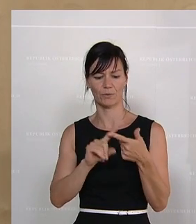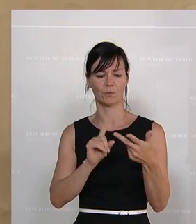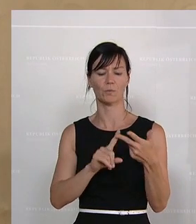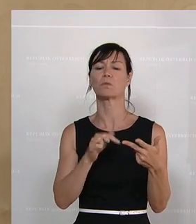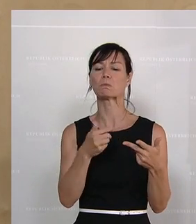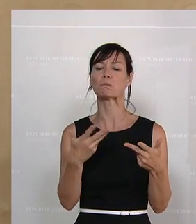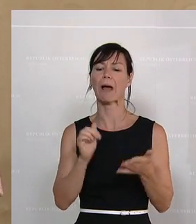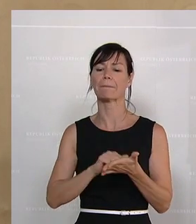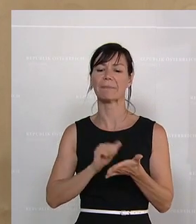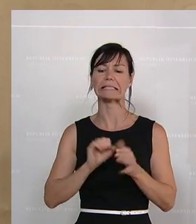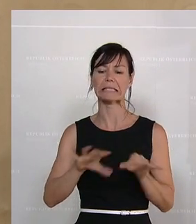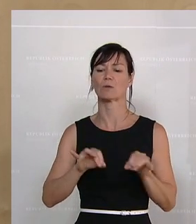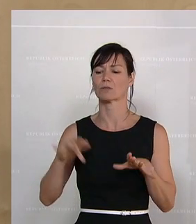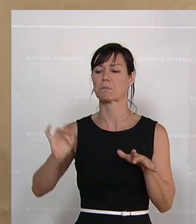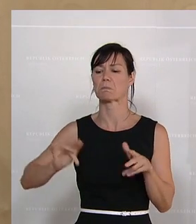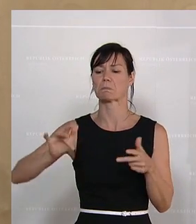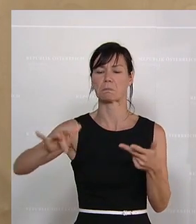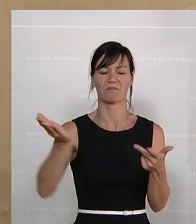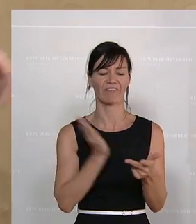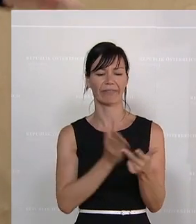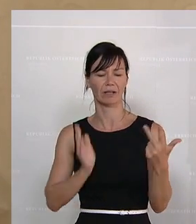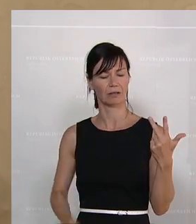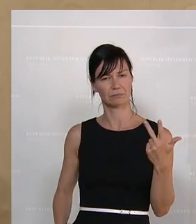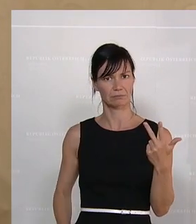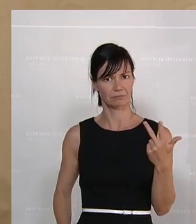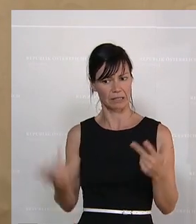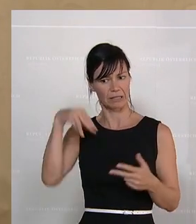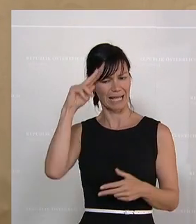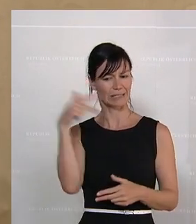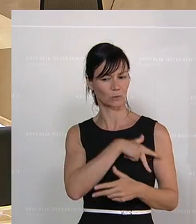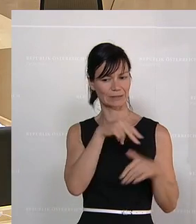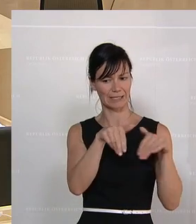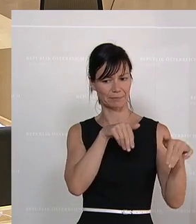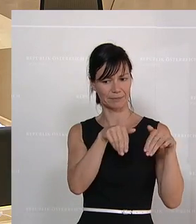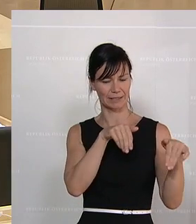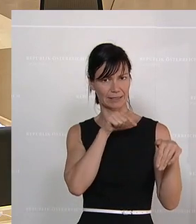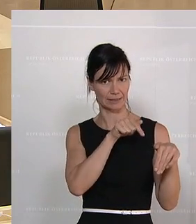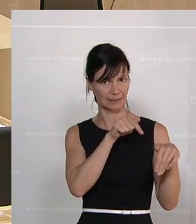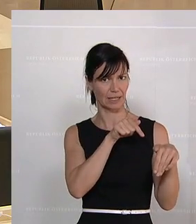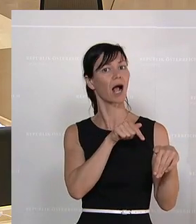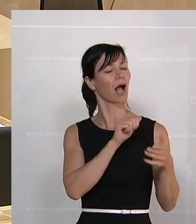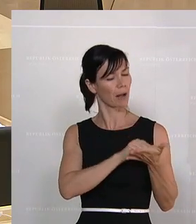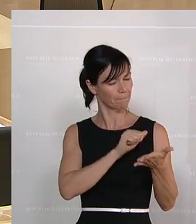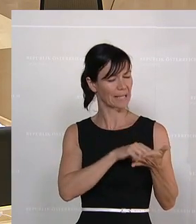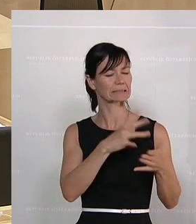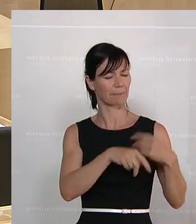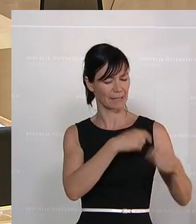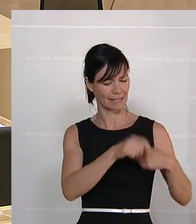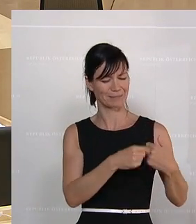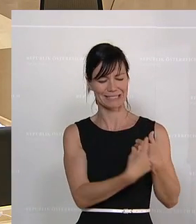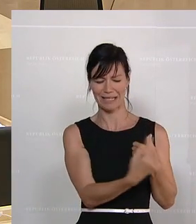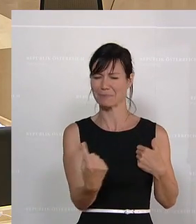presseaussendungen und sie müssen wissen dass der herr sozialminister minister schon pressemitarbeiter auch bei ihm im